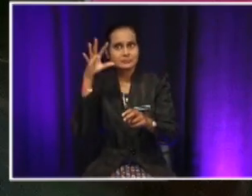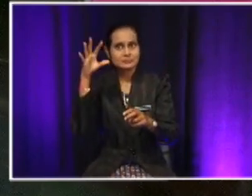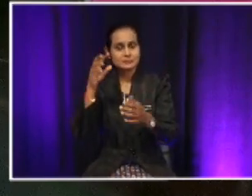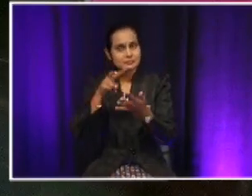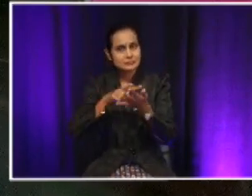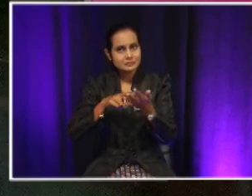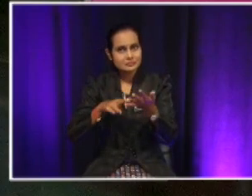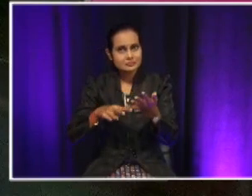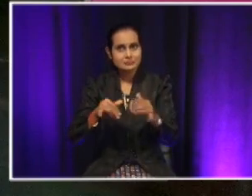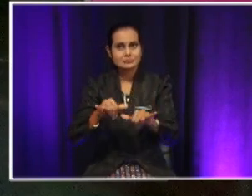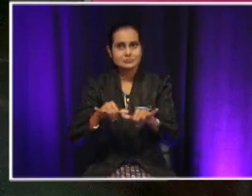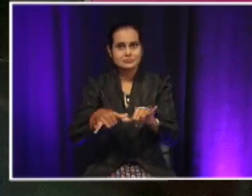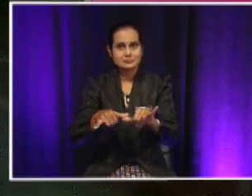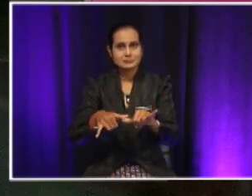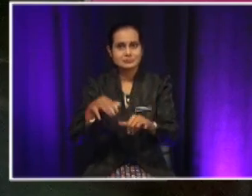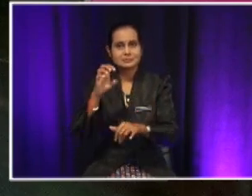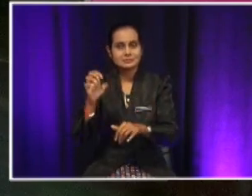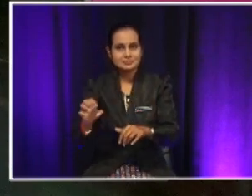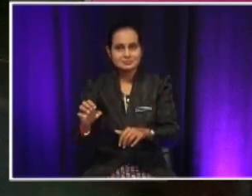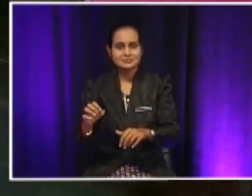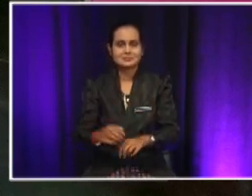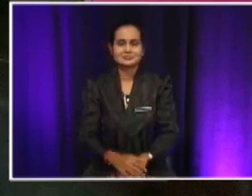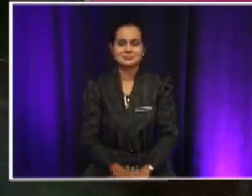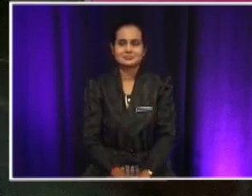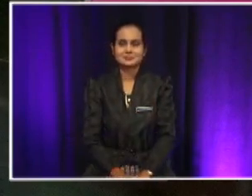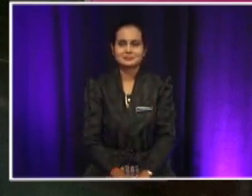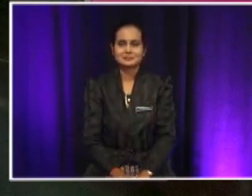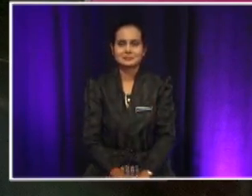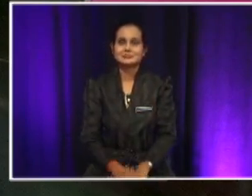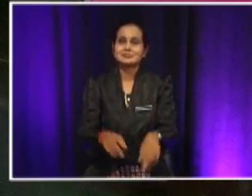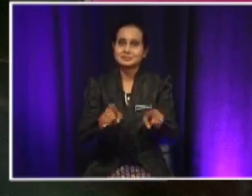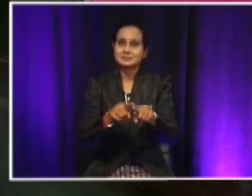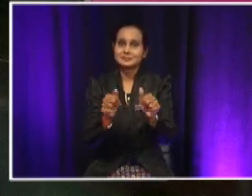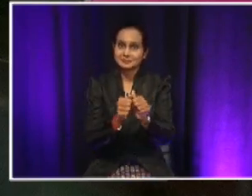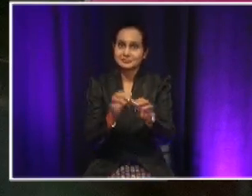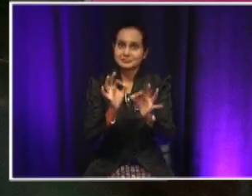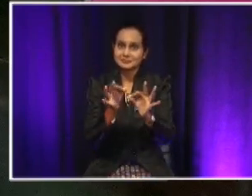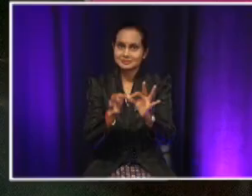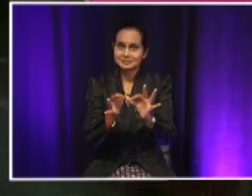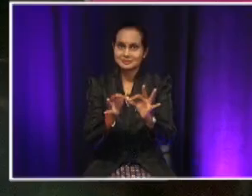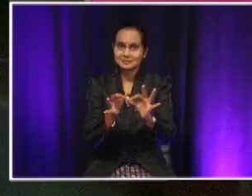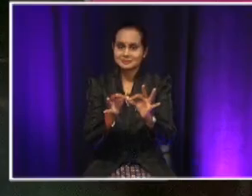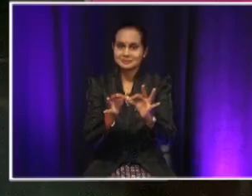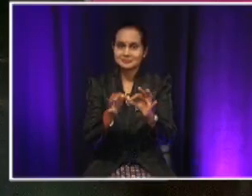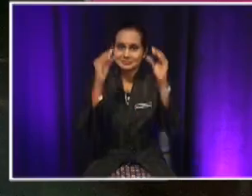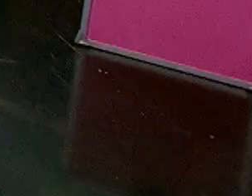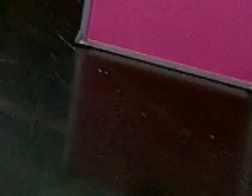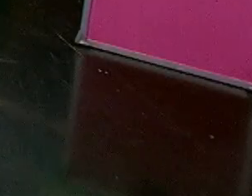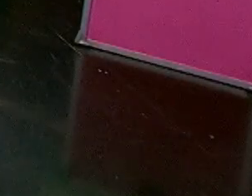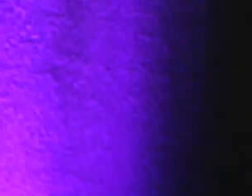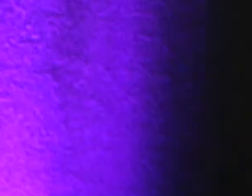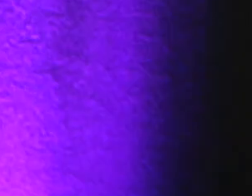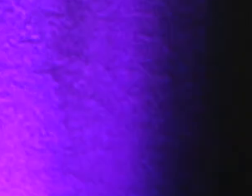Cikgu. Oh, baik. Bagus. Dan kami tidak berdua, kita akan bersama-sama dengan jurubahasa kita. Kita bersama dengan Cikgu